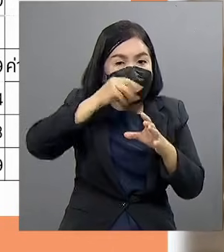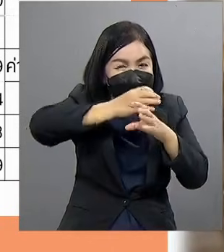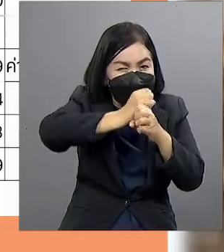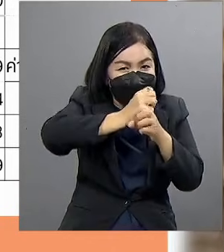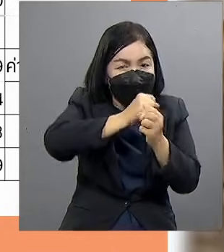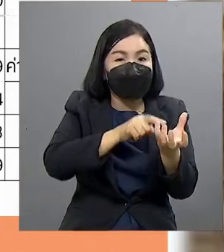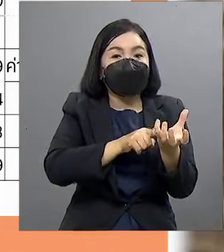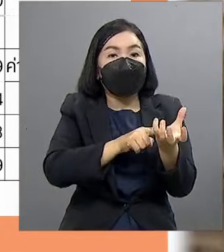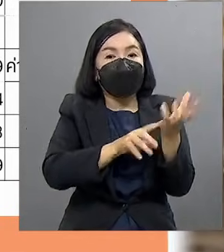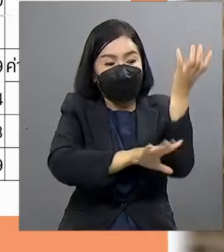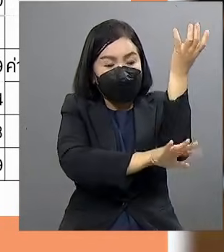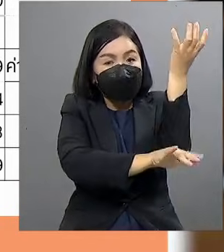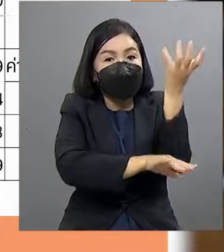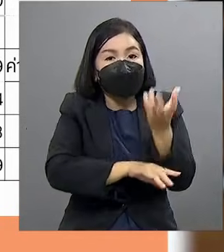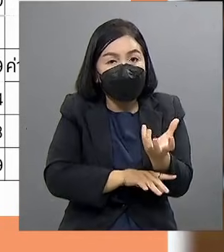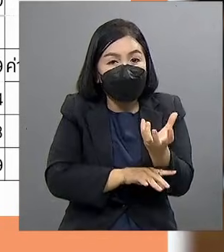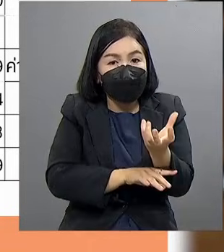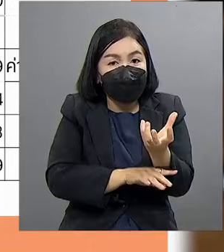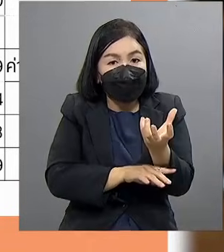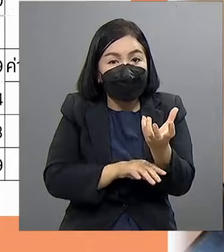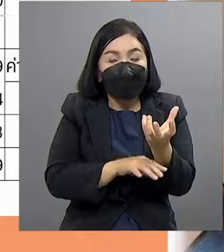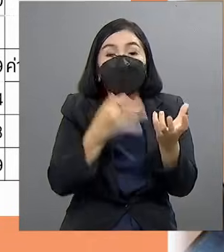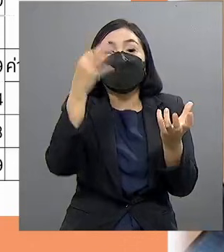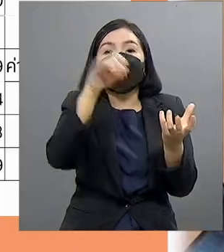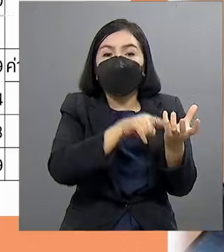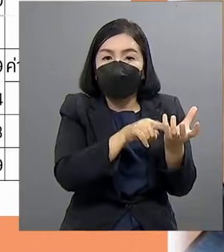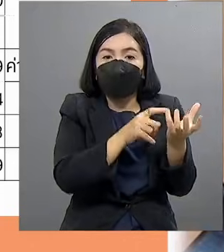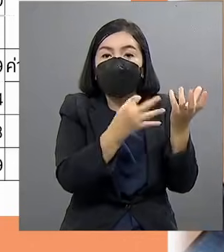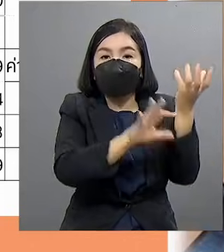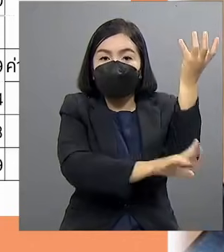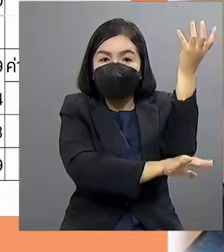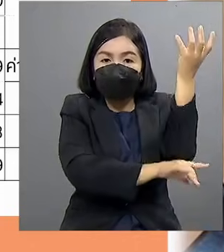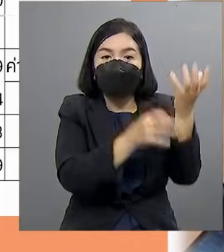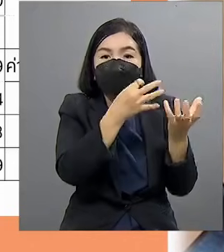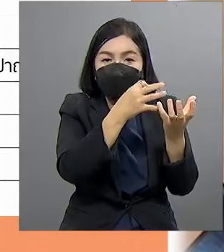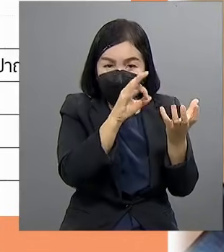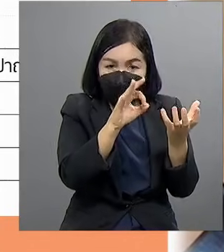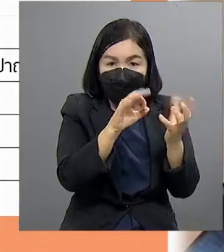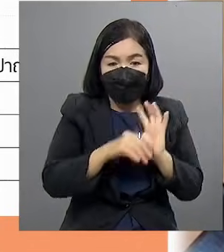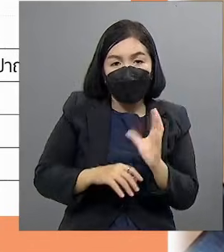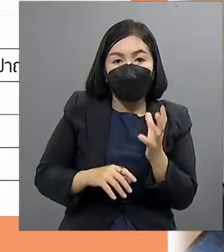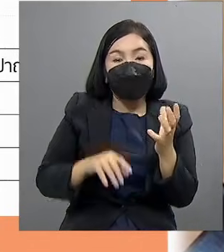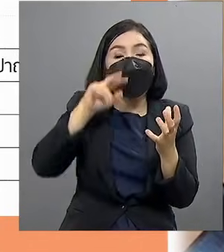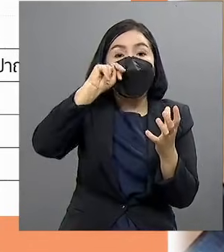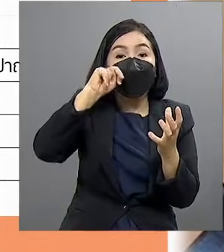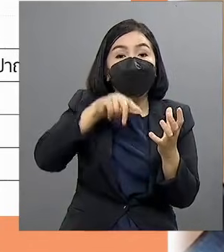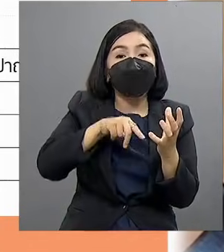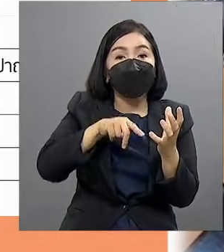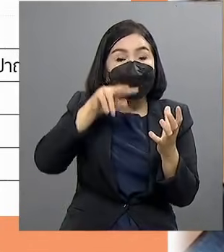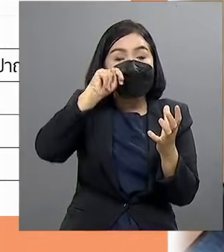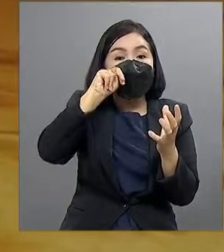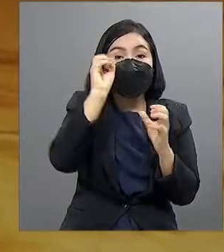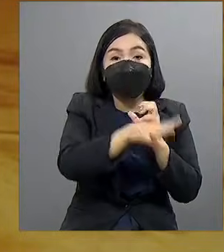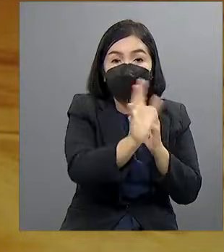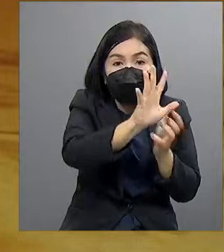ตีเป็นศูนย์คือไม่มีค่าใช้จ่ายเพราะว่าเราใช้จากเศษกากจากการคั้นน้ำกระชาย